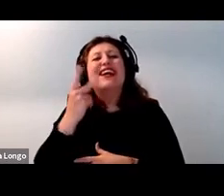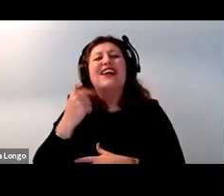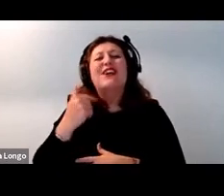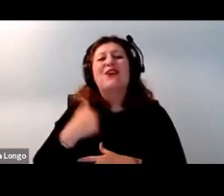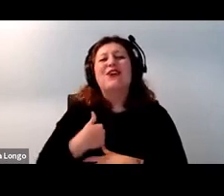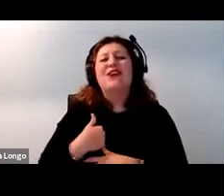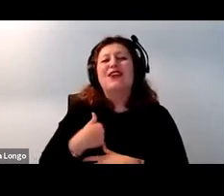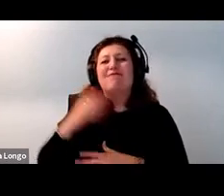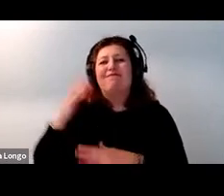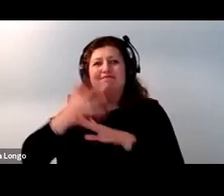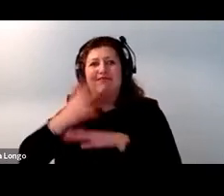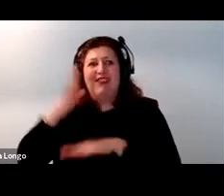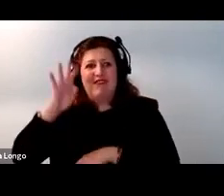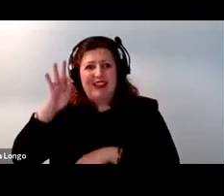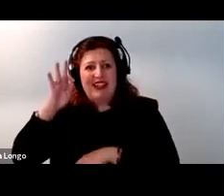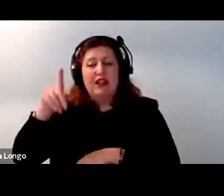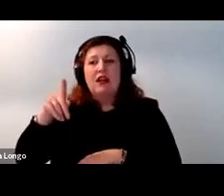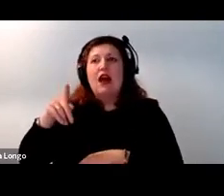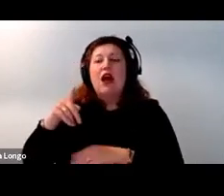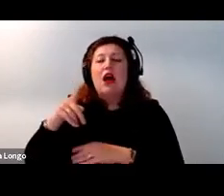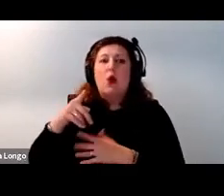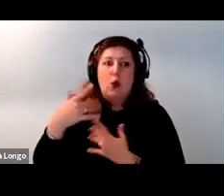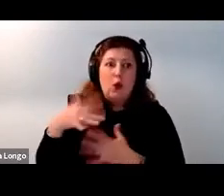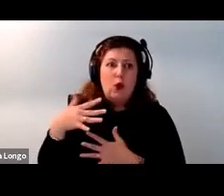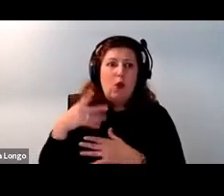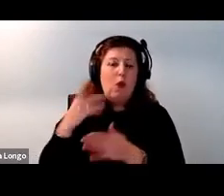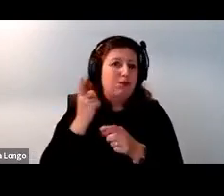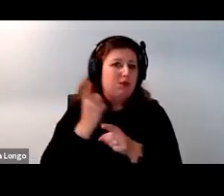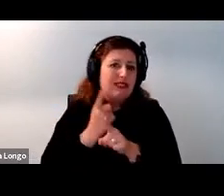le esigenze sono talmente tanto che penso